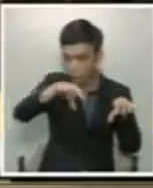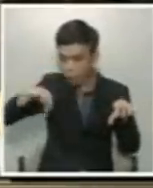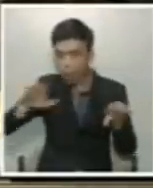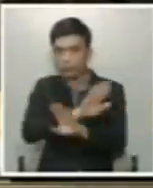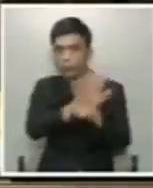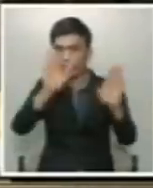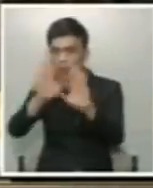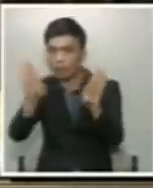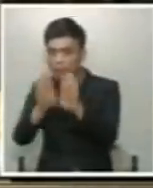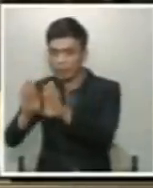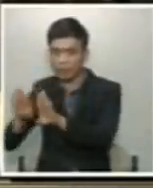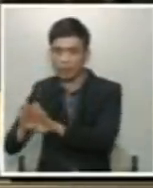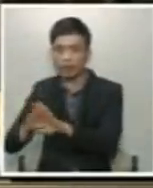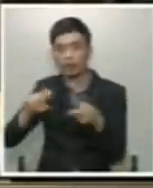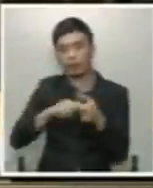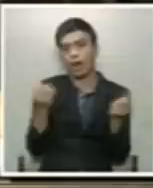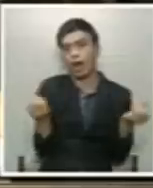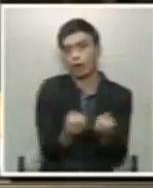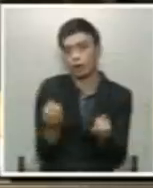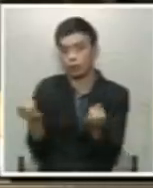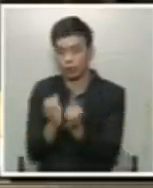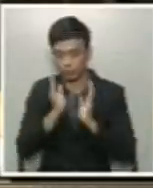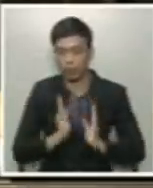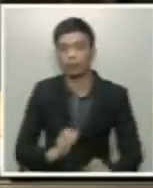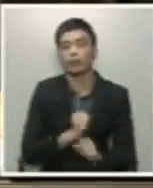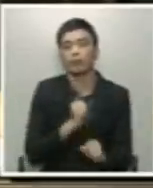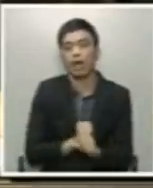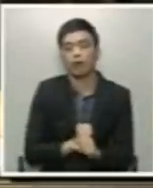คนเมื่อเทียบกับช่วงเวลาเดียวกันในปีก่อนนะฮะ